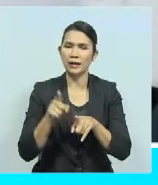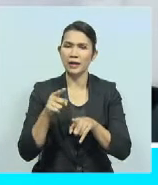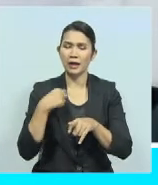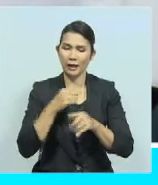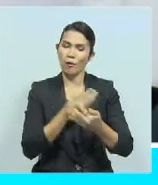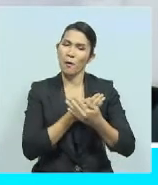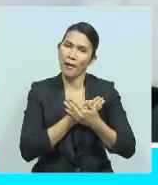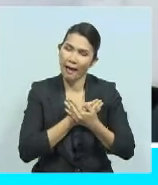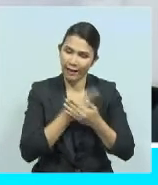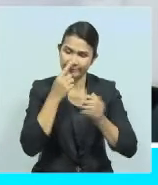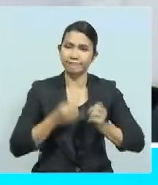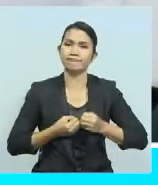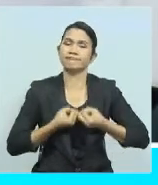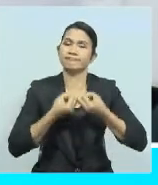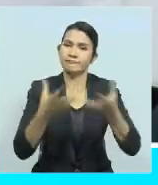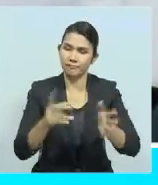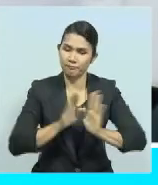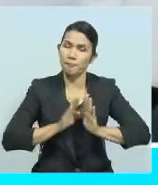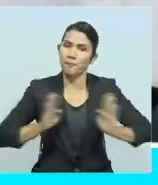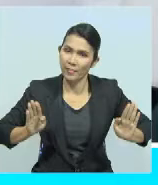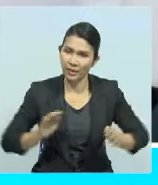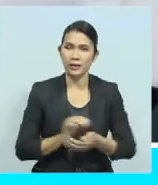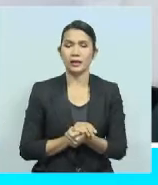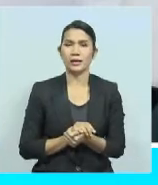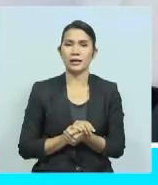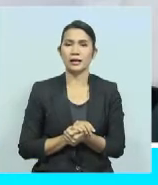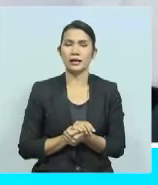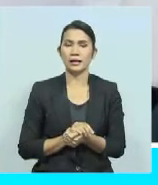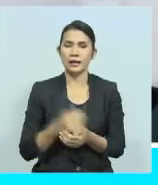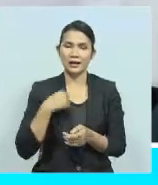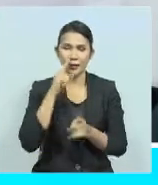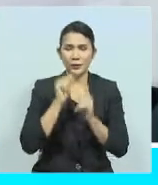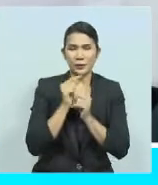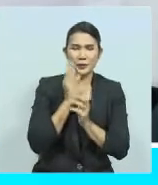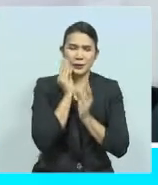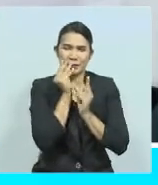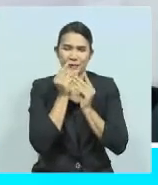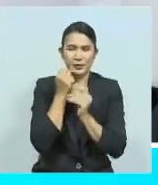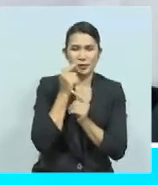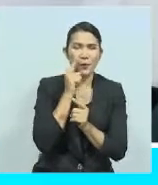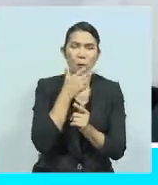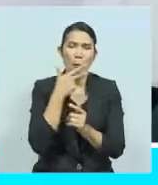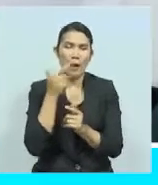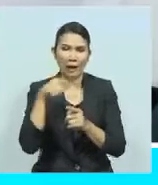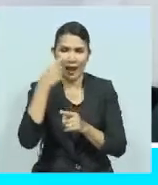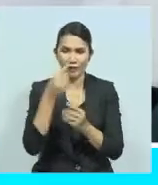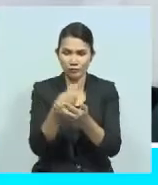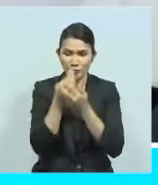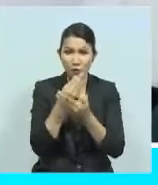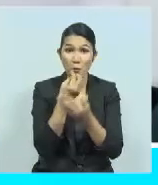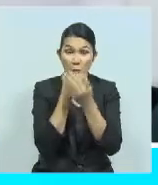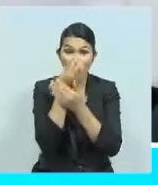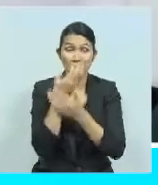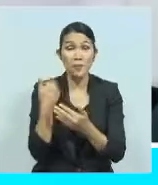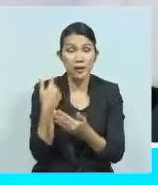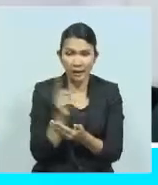งความรักเนาะได้เป็นวันที่อาจจะมีความหวือหวานะคะใครจะได้ดอกไม้ ค่ะ